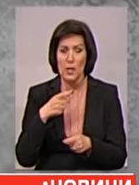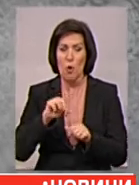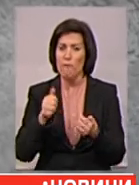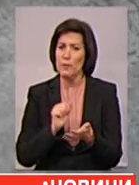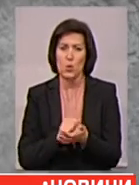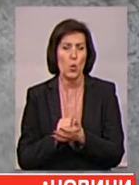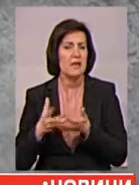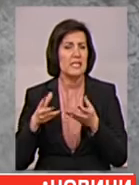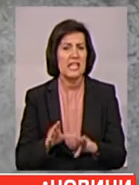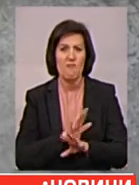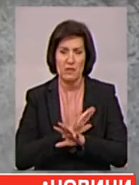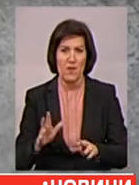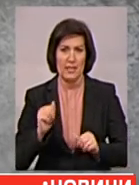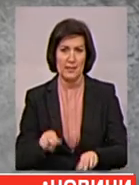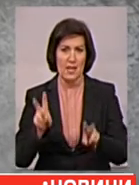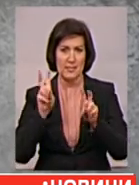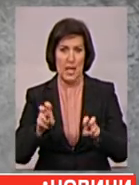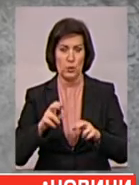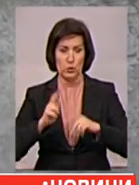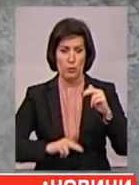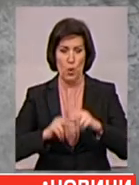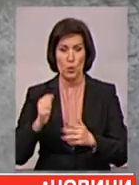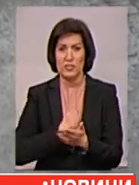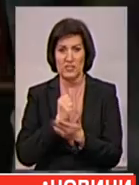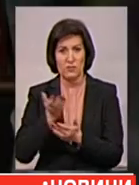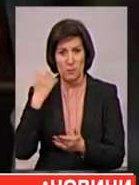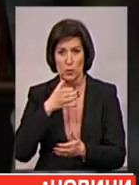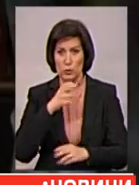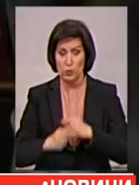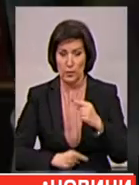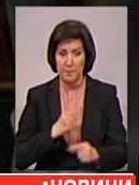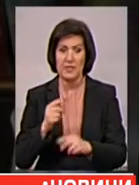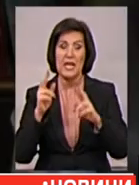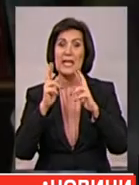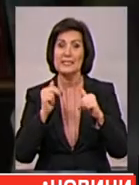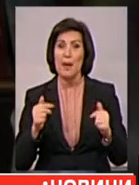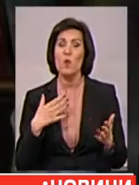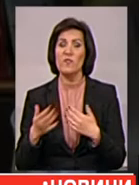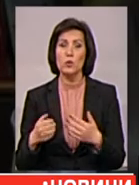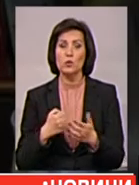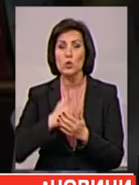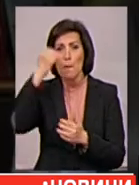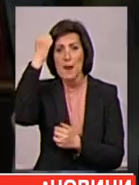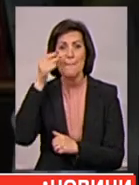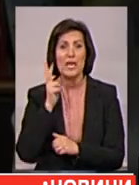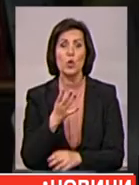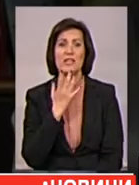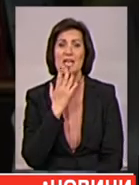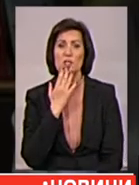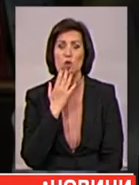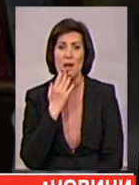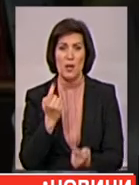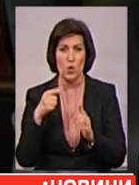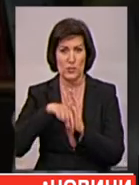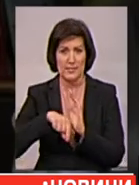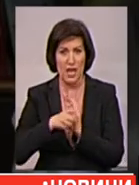документів не впливає на статус споруди, затверджений ще у минулому столітті. Невицький замок відноситься до пам'яток національного